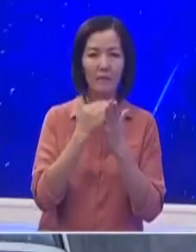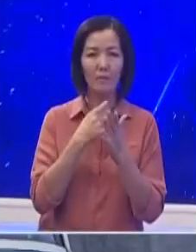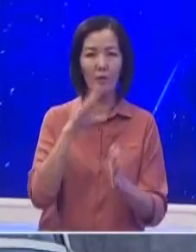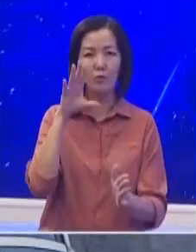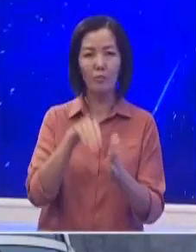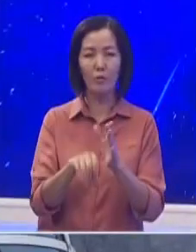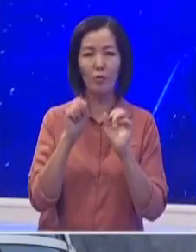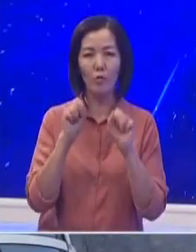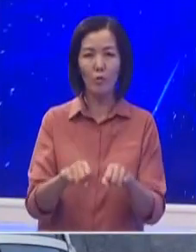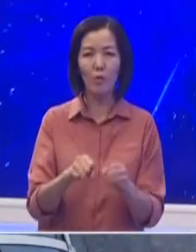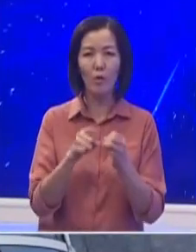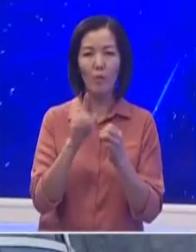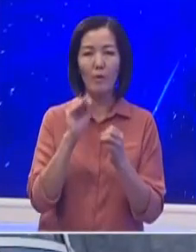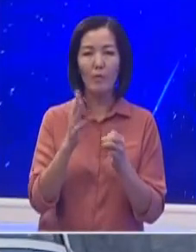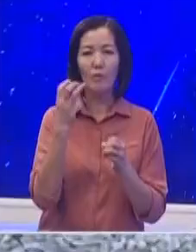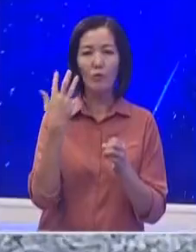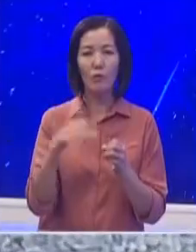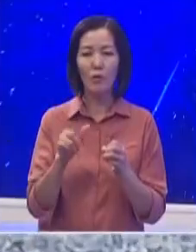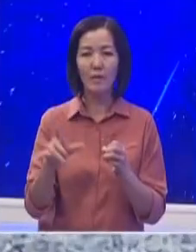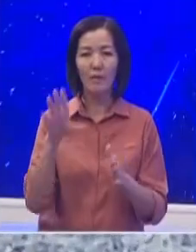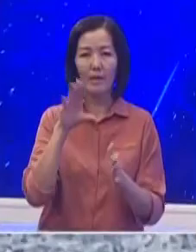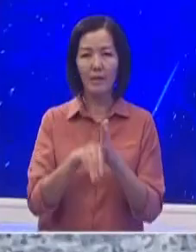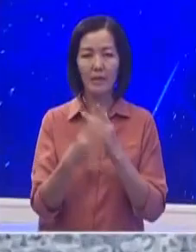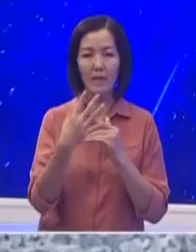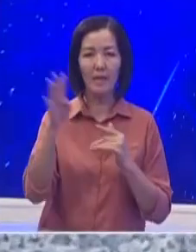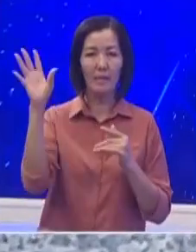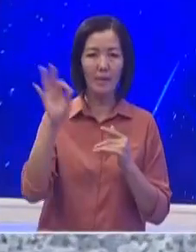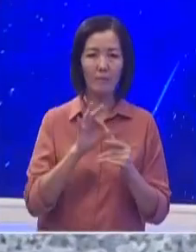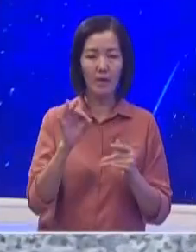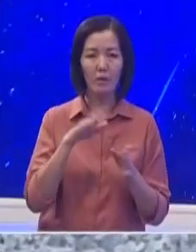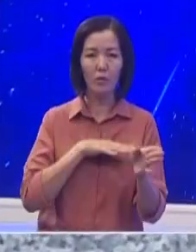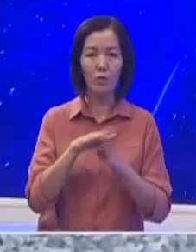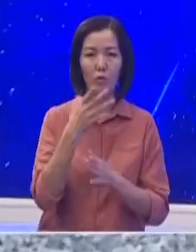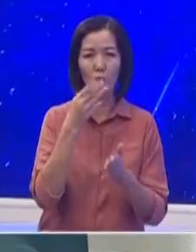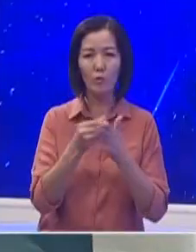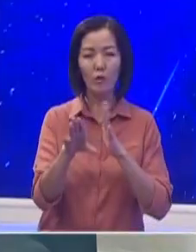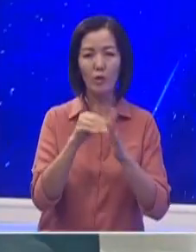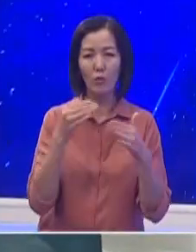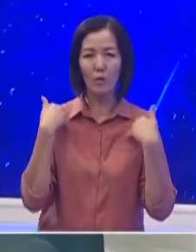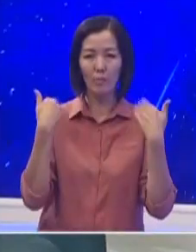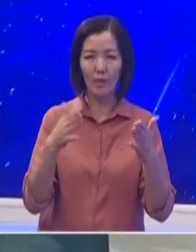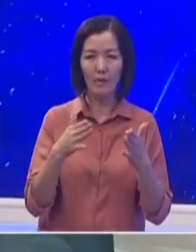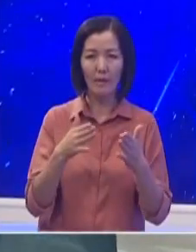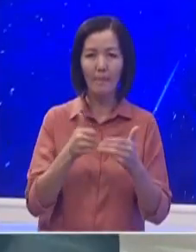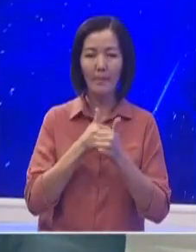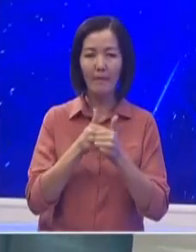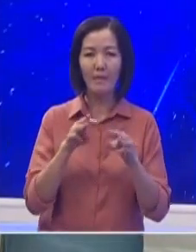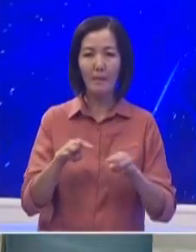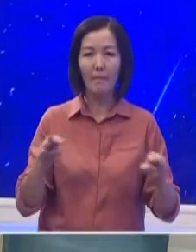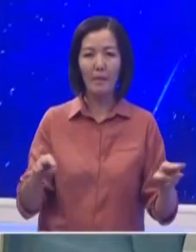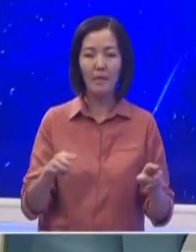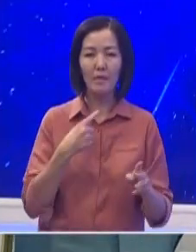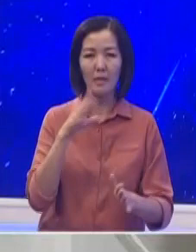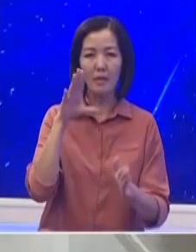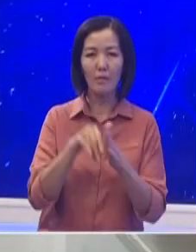бар 11350 азамат енген. Олардың 45% бюллетен толтырып өз таңдауларын білдіріпті. Вице-министр шетелдегі